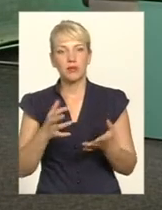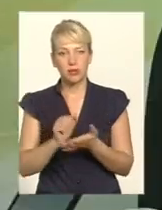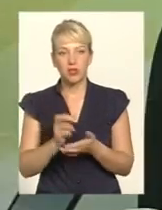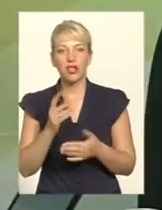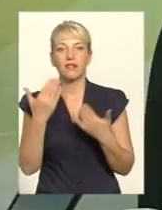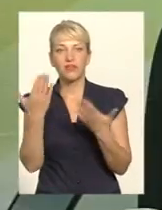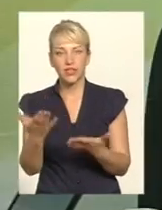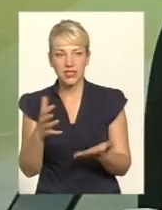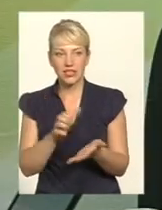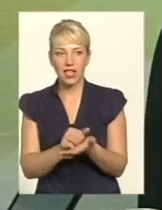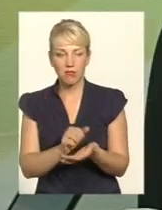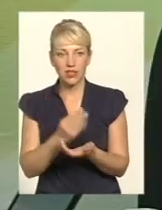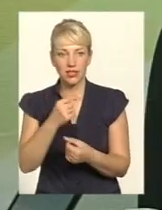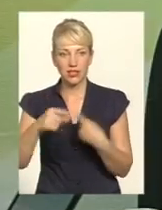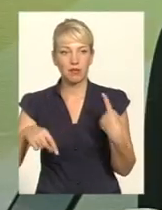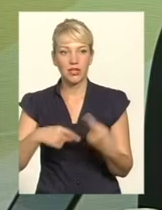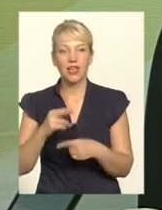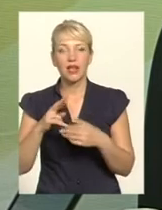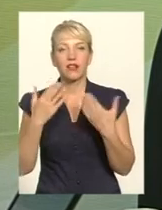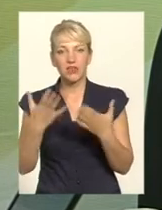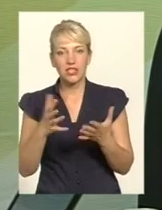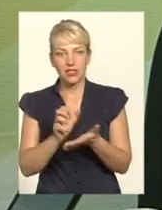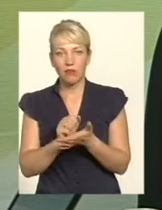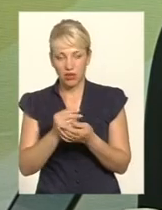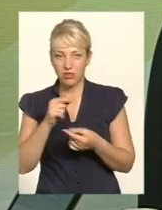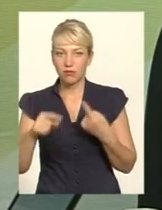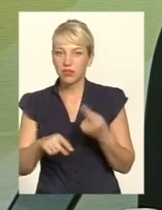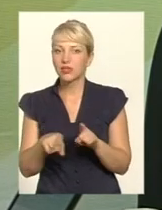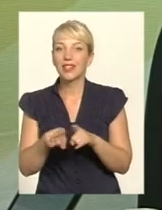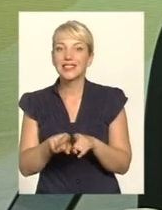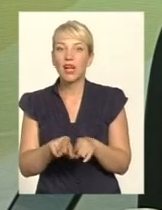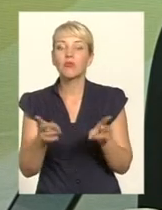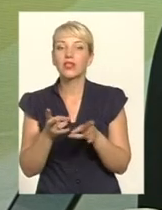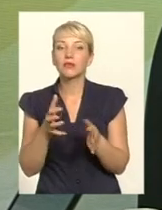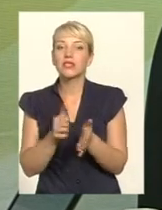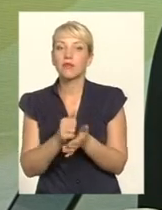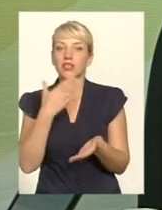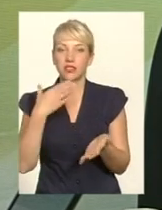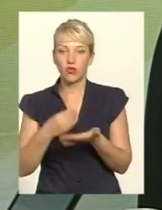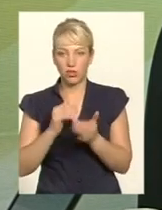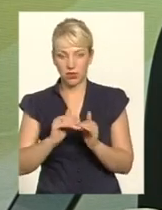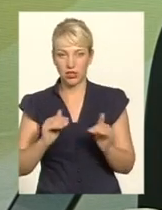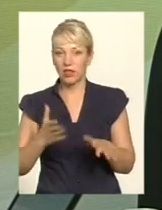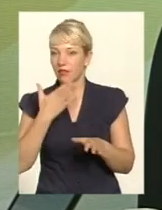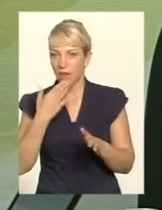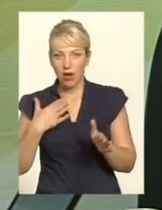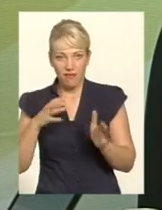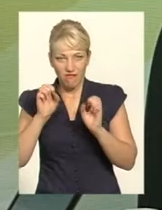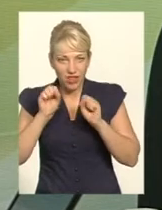шановні мами і тата, от як ви займаєтесь бізнесом, так само треба займатися своїми дітьми. Немає вкладу,